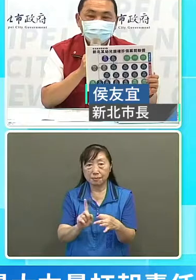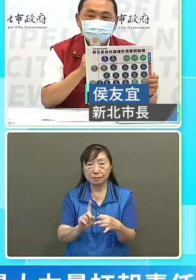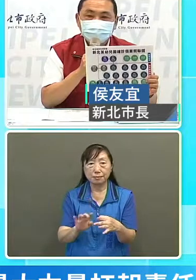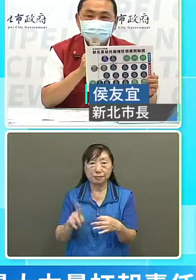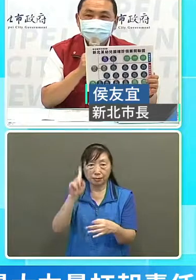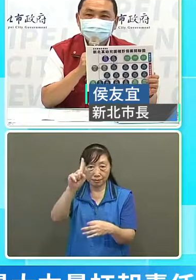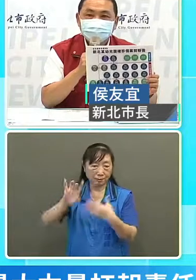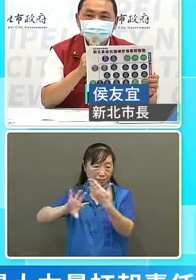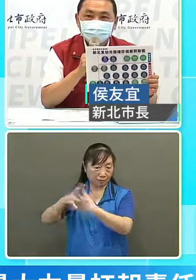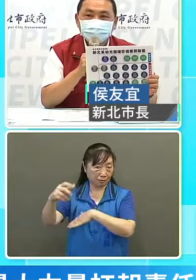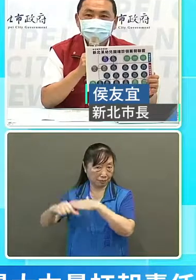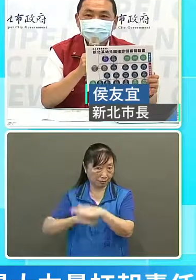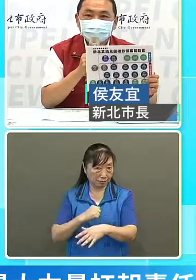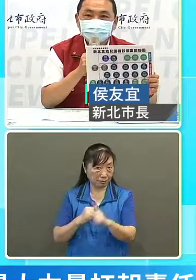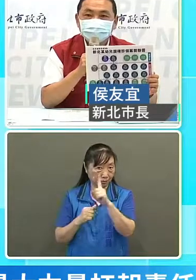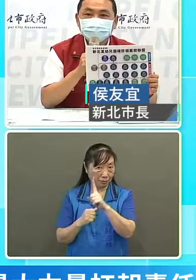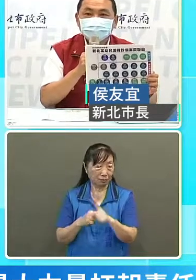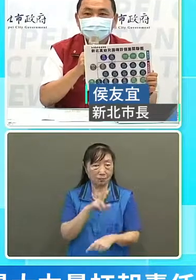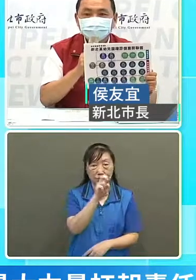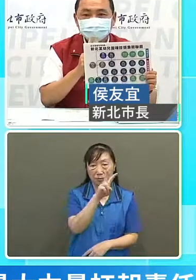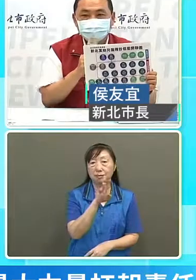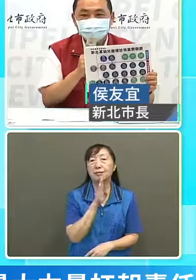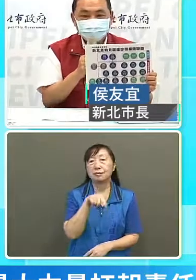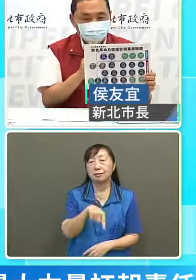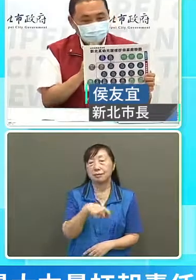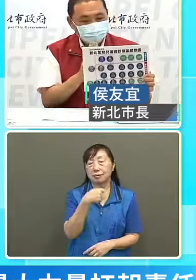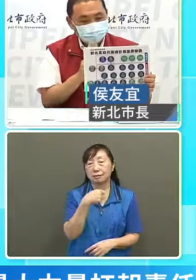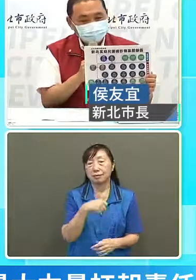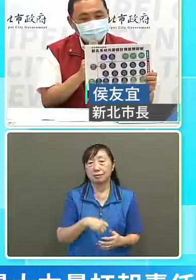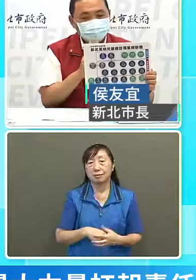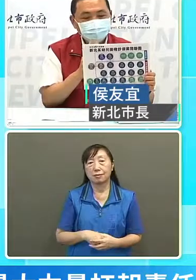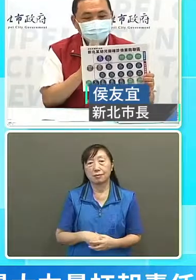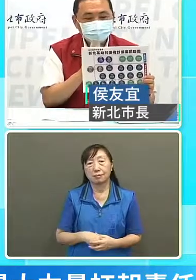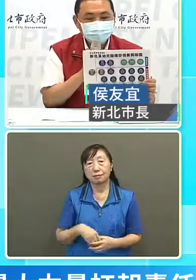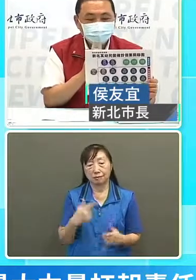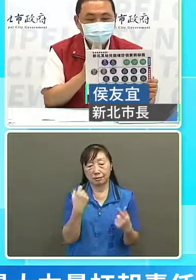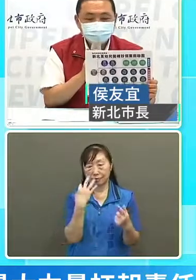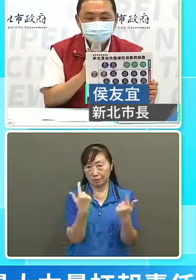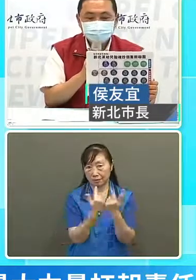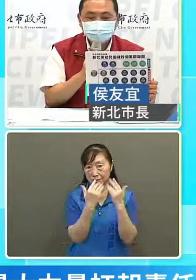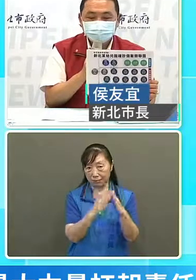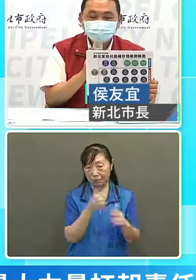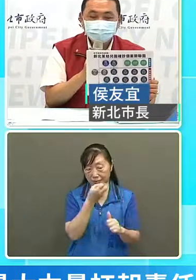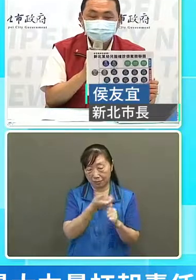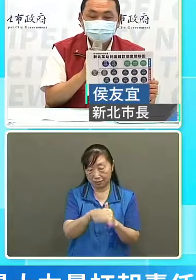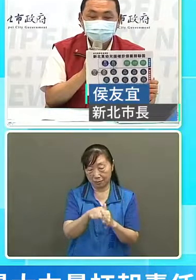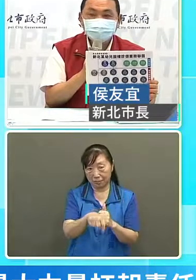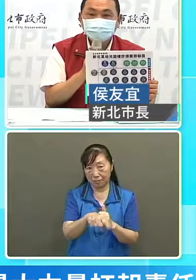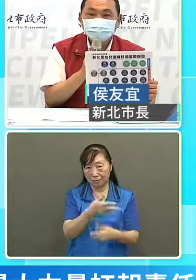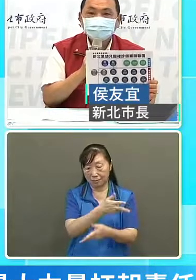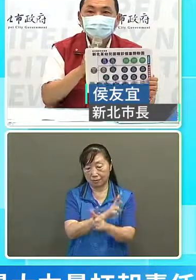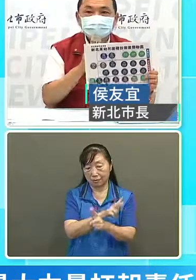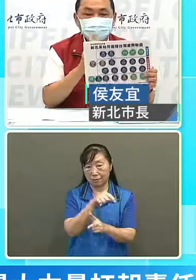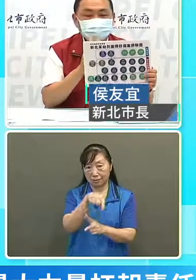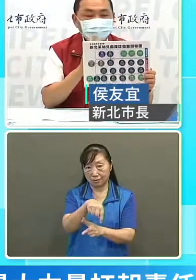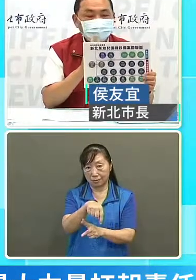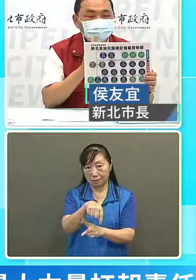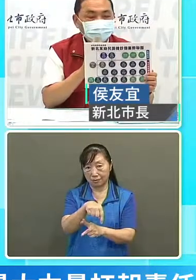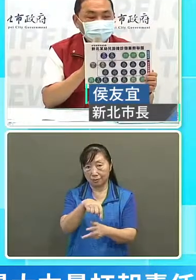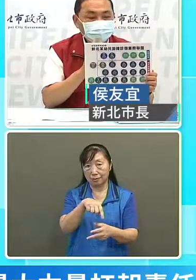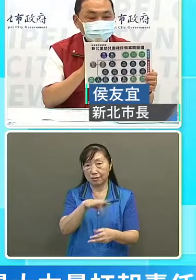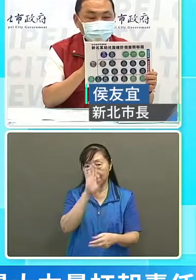境外，然后22个在新北市的本土板桥地区确